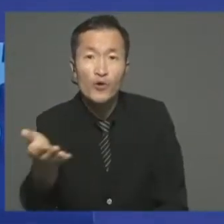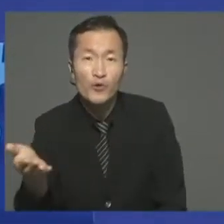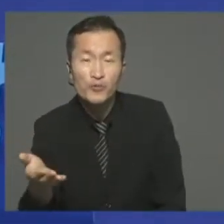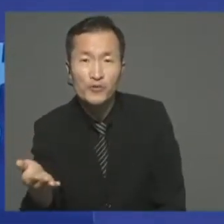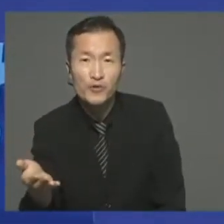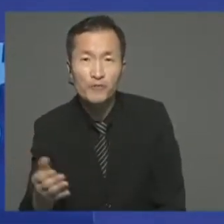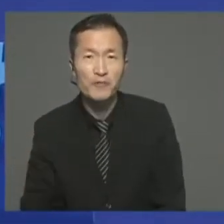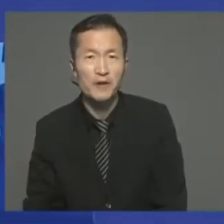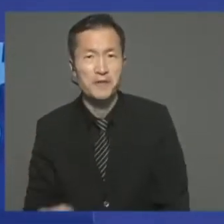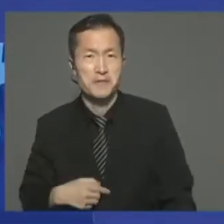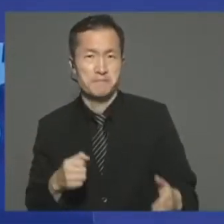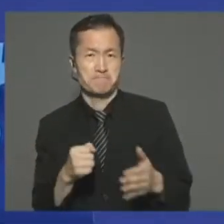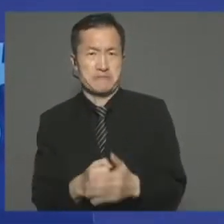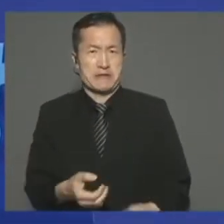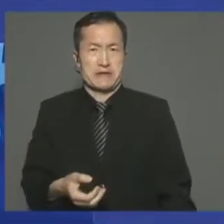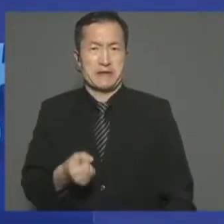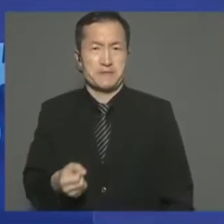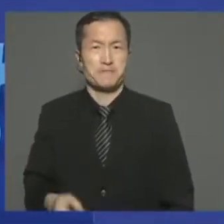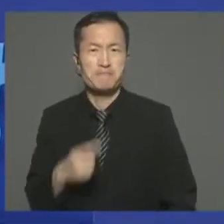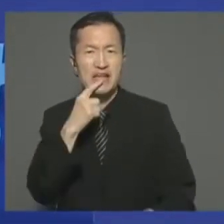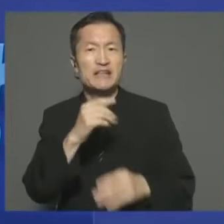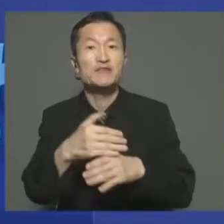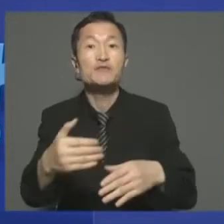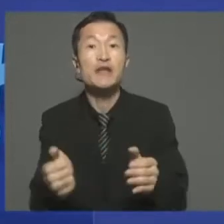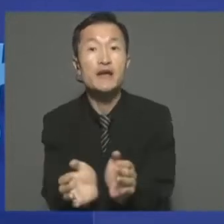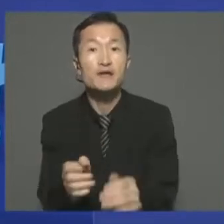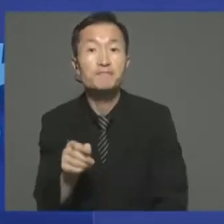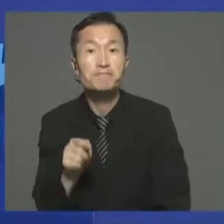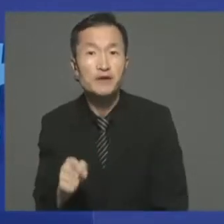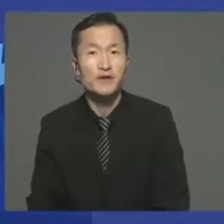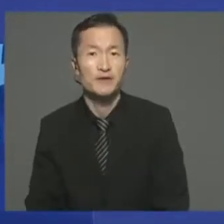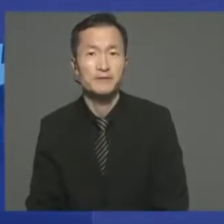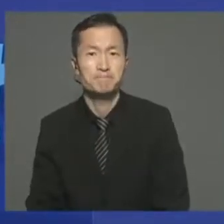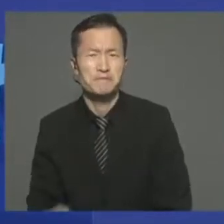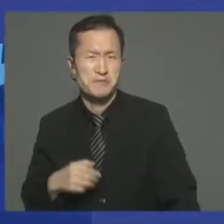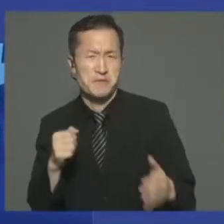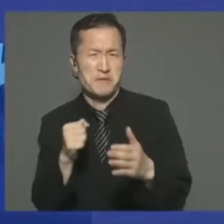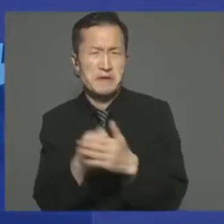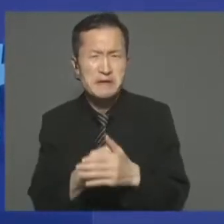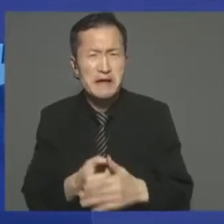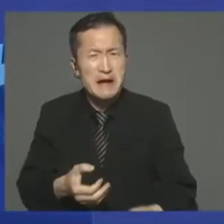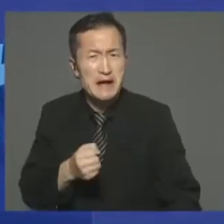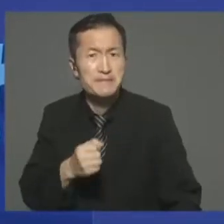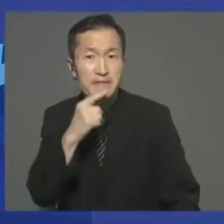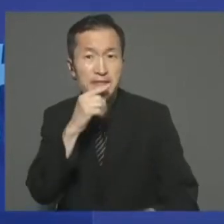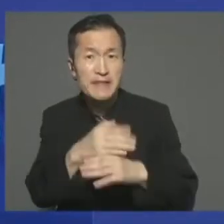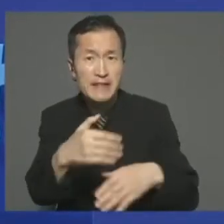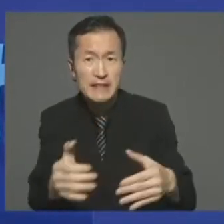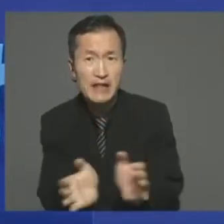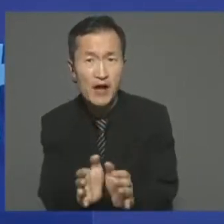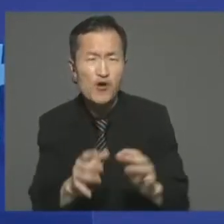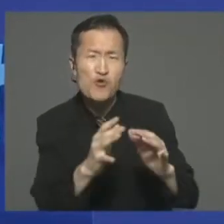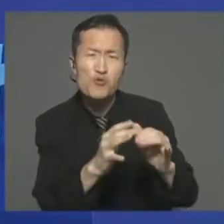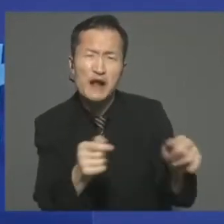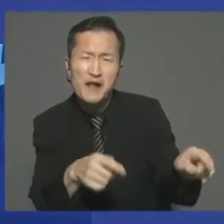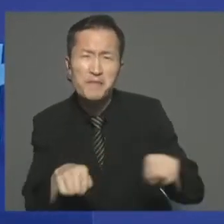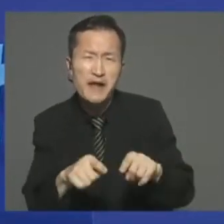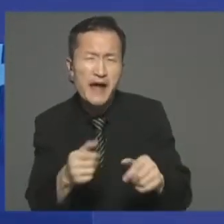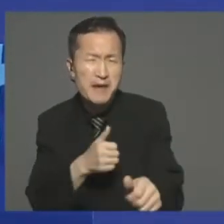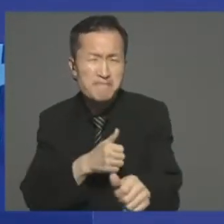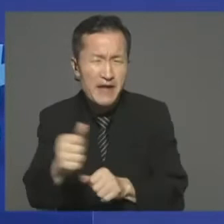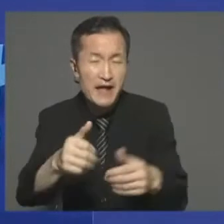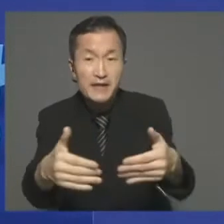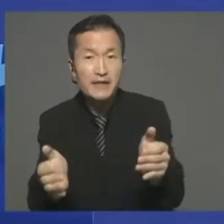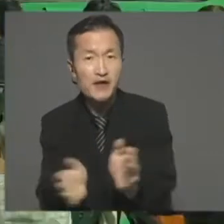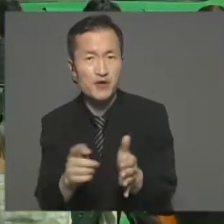함께 내서 우리 더불어민주당이 용기 있는 정당, 국민과 더불어 승리하는 정당이 될 수 있도록